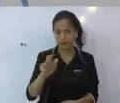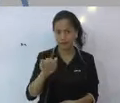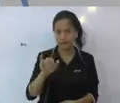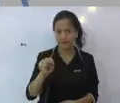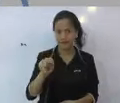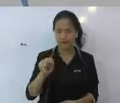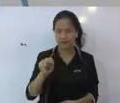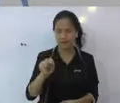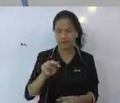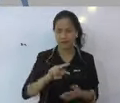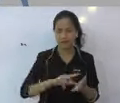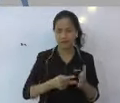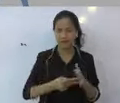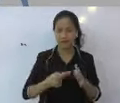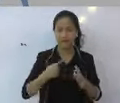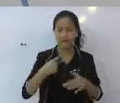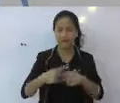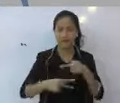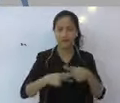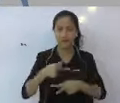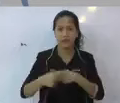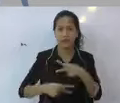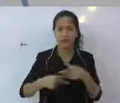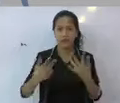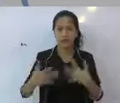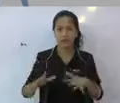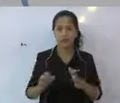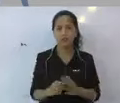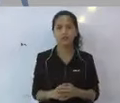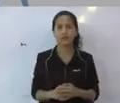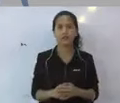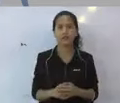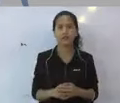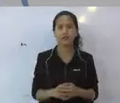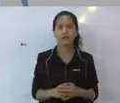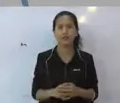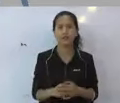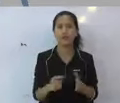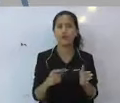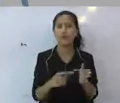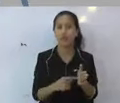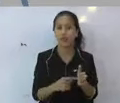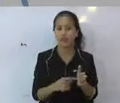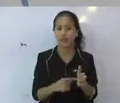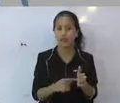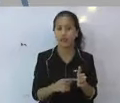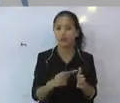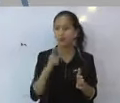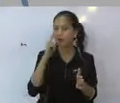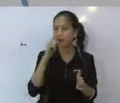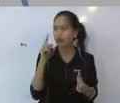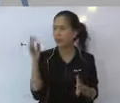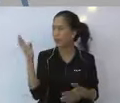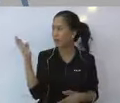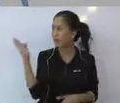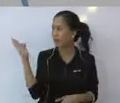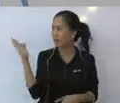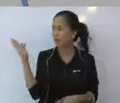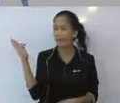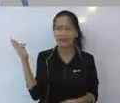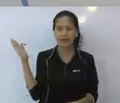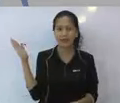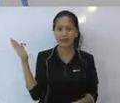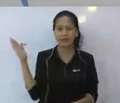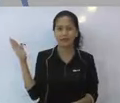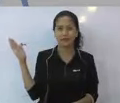hindi pinaprocess na available naman kahit hindi i-process. Ito mga to, refined grains, added sugar,